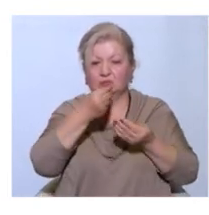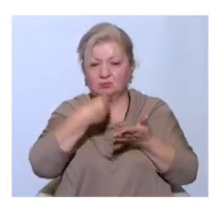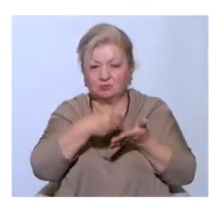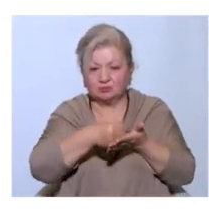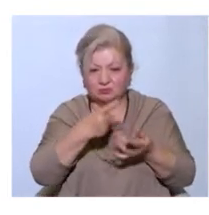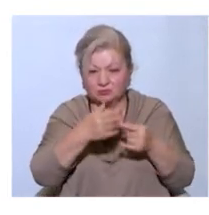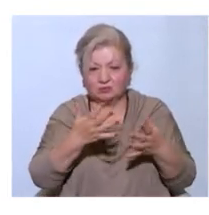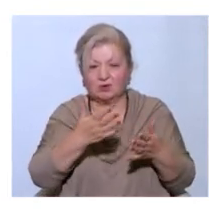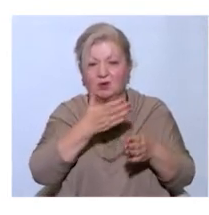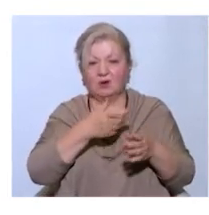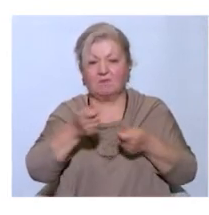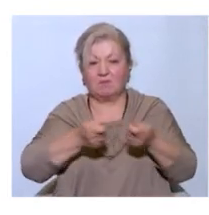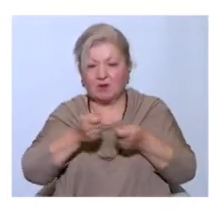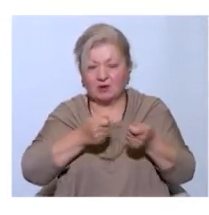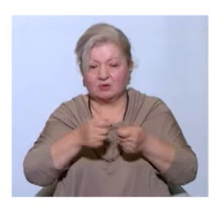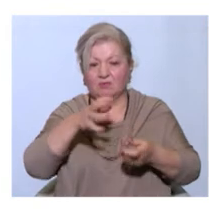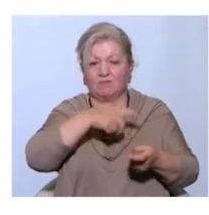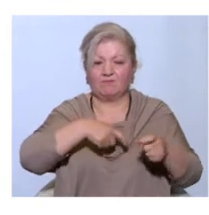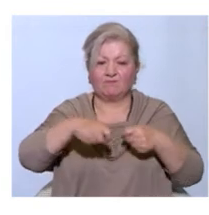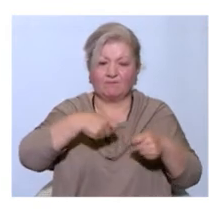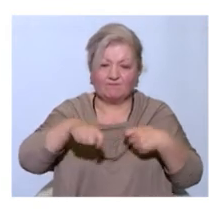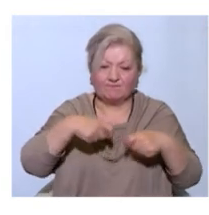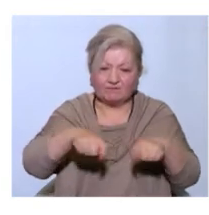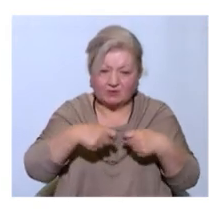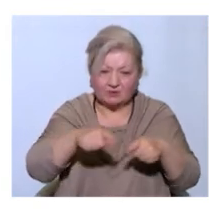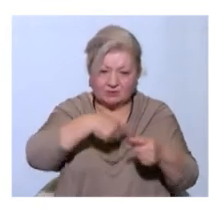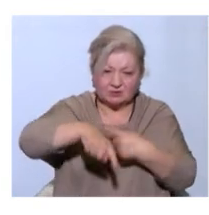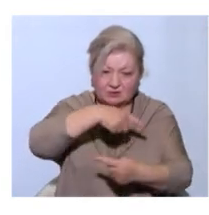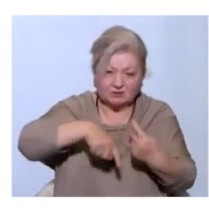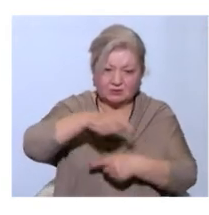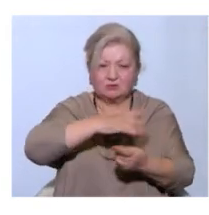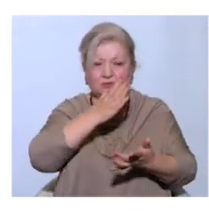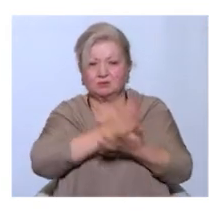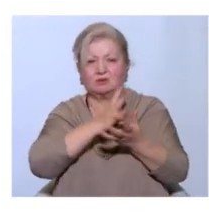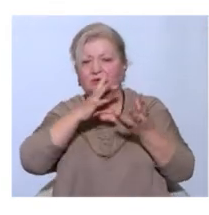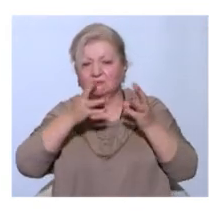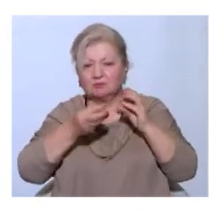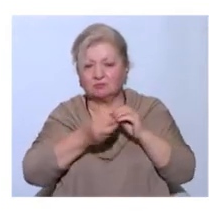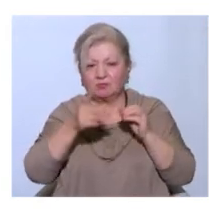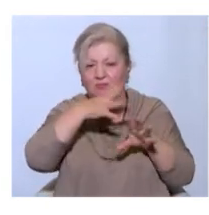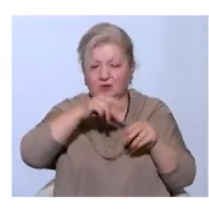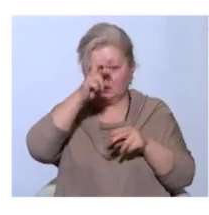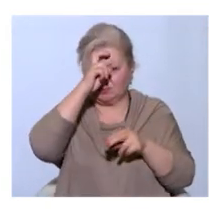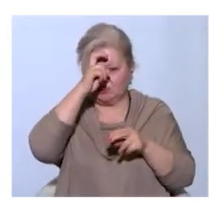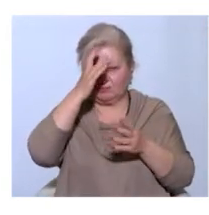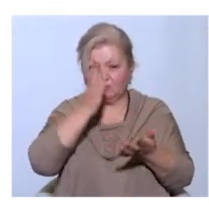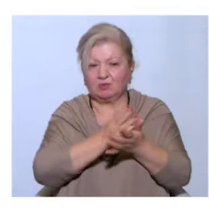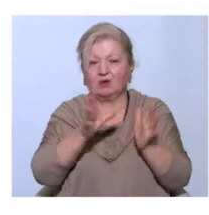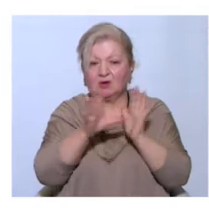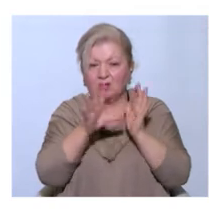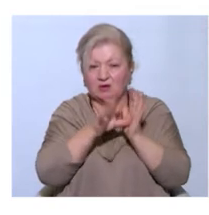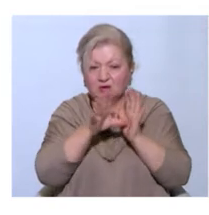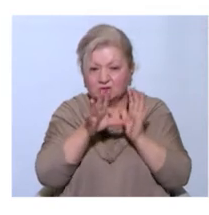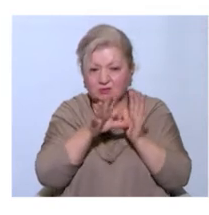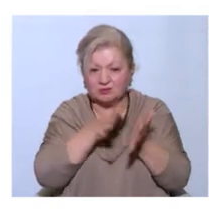ხედავთ, მართველობის წილს, ვაჭრობის, წარმოების, ტრანსპორტის და კომუნიკაციის, მოპოვების წილი მთლიან ქვეყანაში, რა თქმა უნდა, ელექტროენერგეტიკა